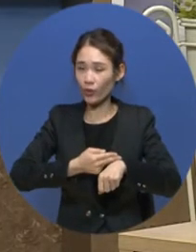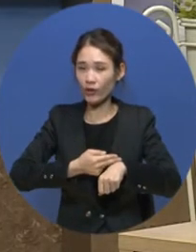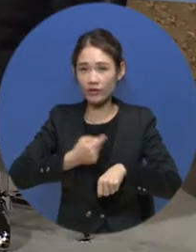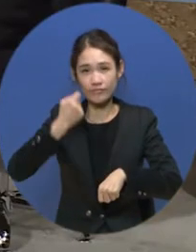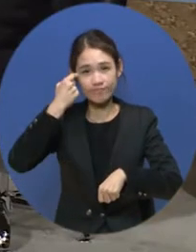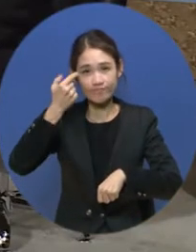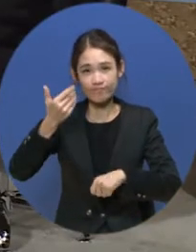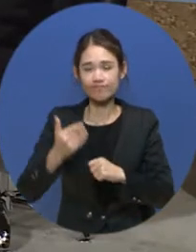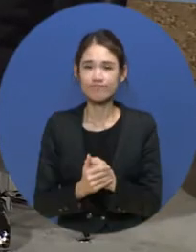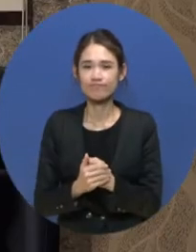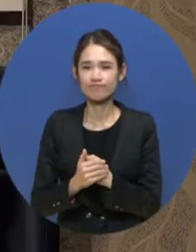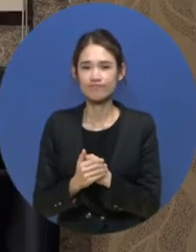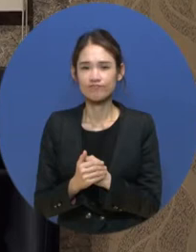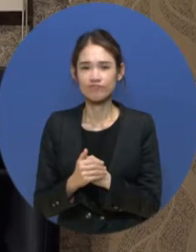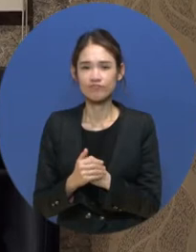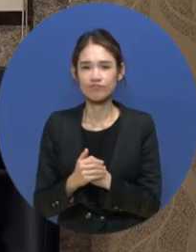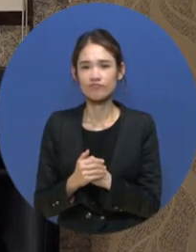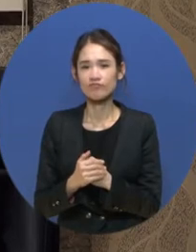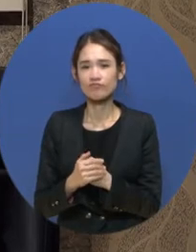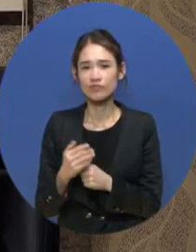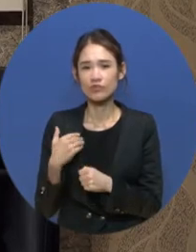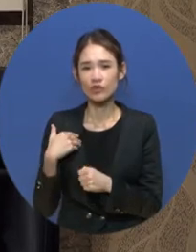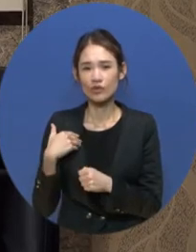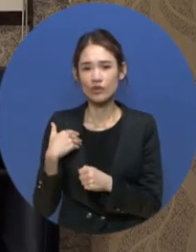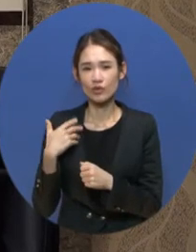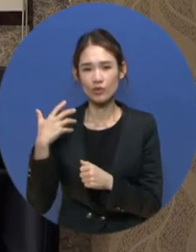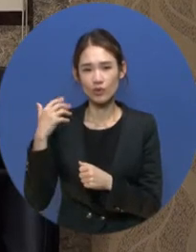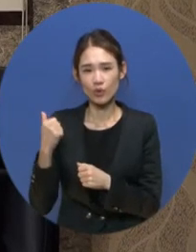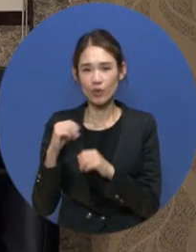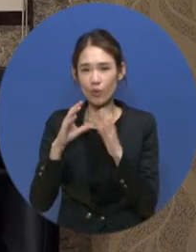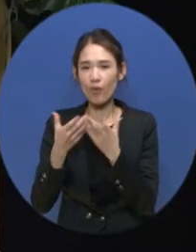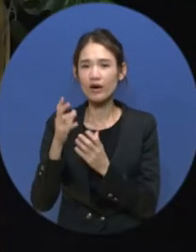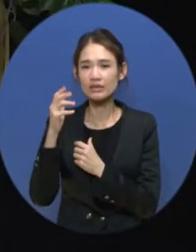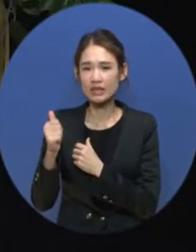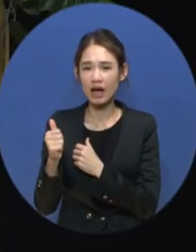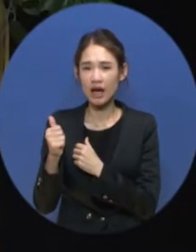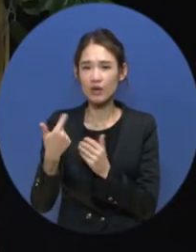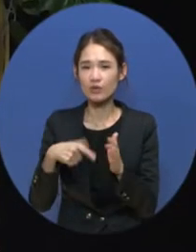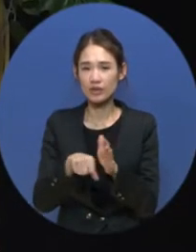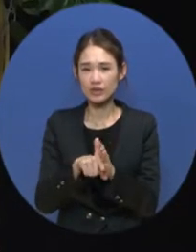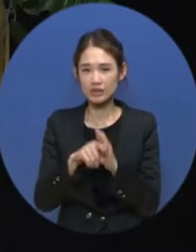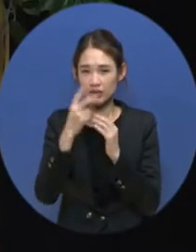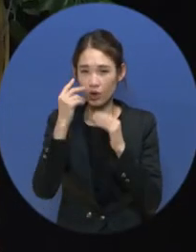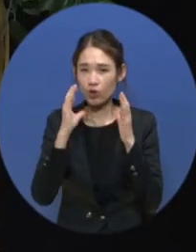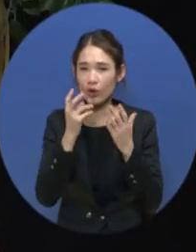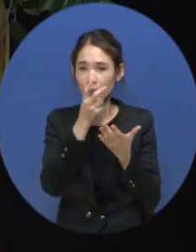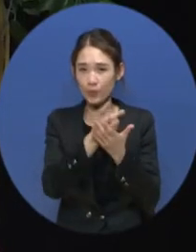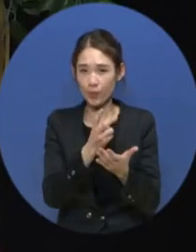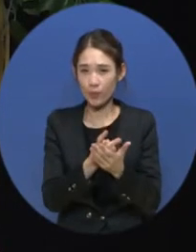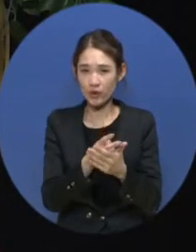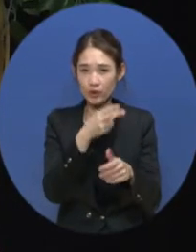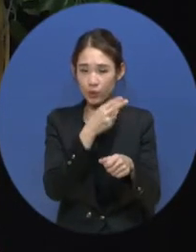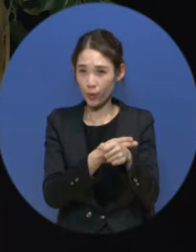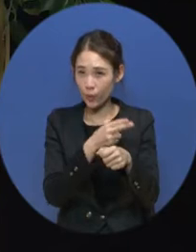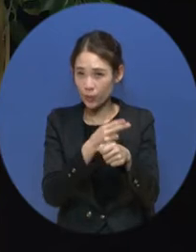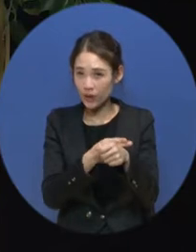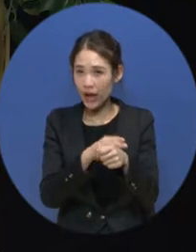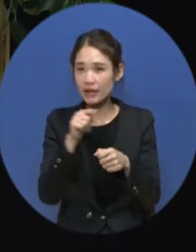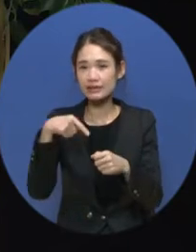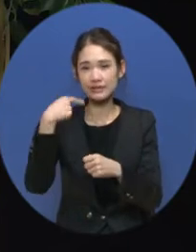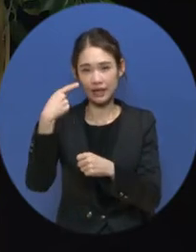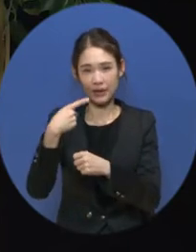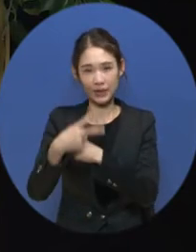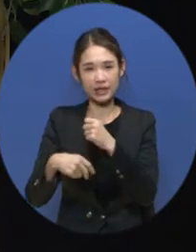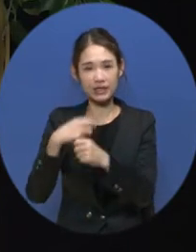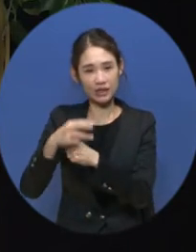건가요? 이제 우리가 이제 이렇게 원장이 되려면은 예. 그 영유아보육법에 네. 교사가 돼서 몇 년